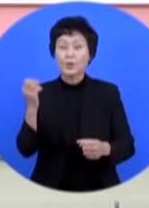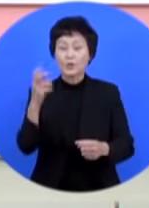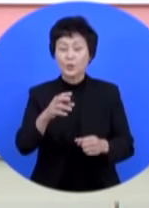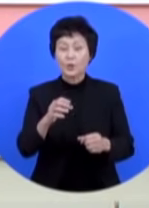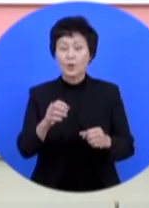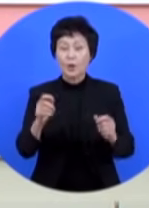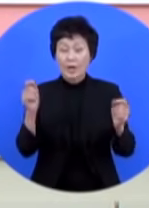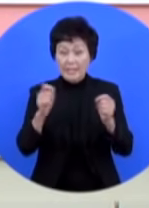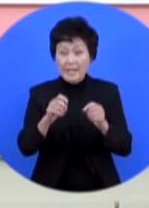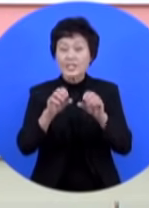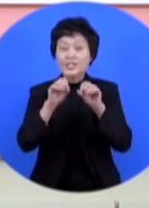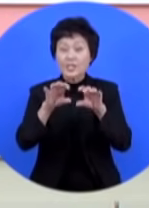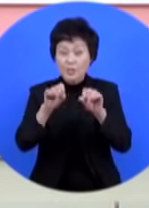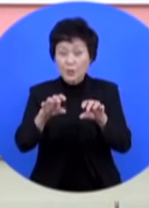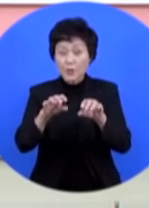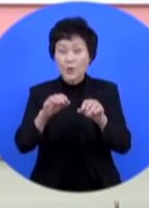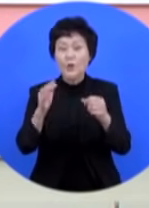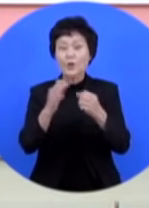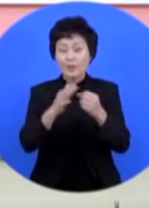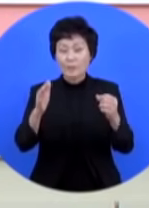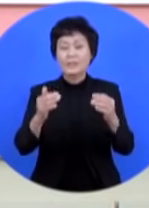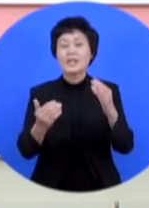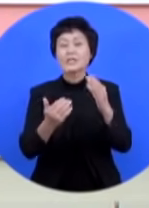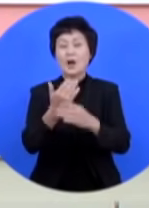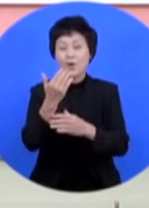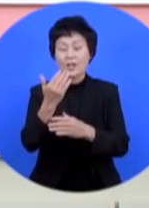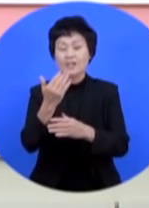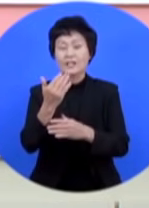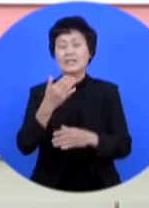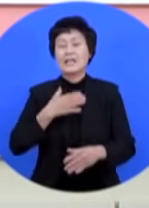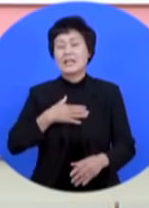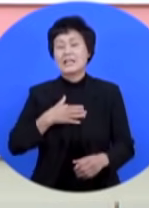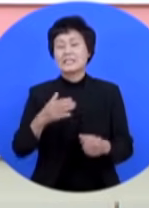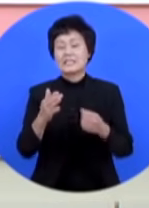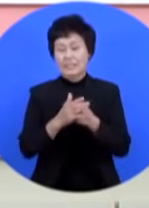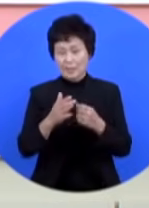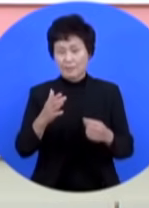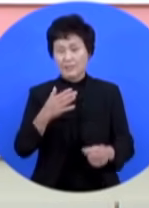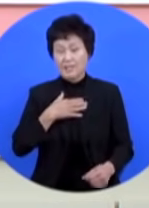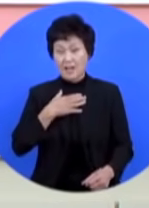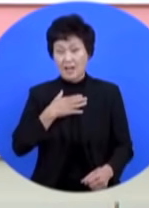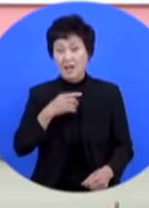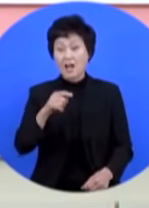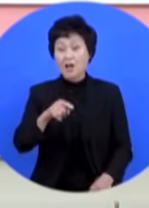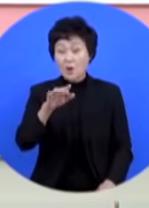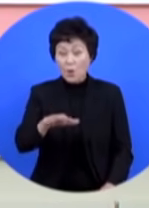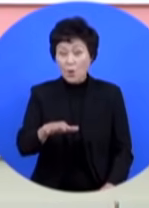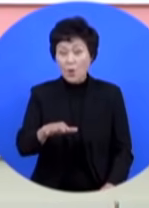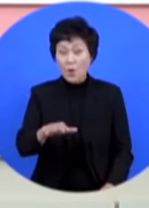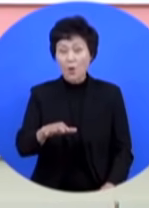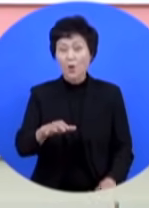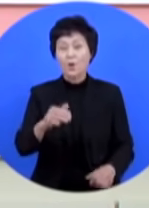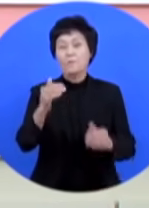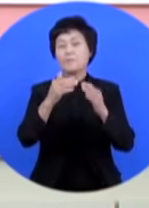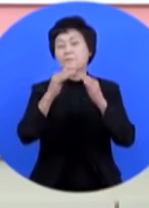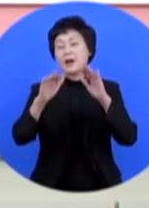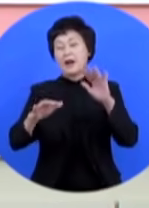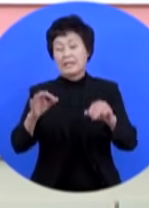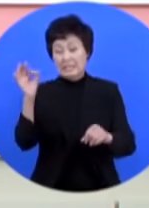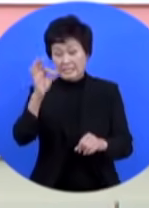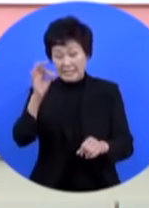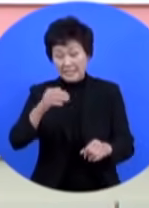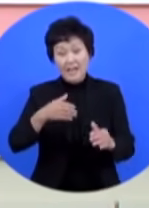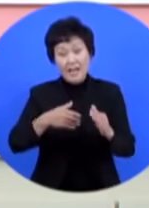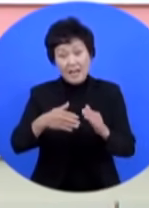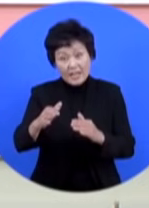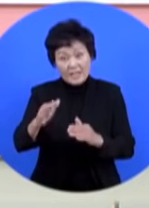이미 본인들이 다 파악을 하고 있었습니다. 예. 그래서 제가 첫 번째 원주민 마을을 찾아갈 때 괜찮다고